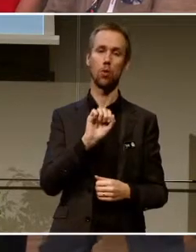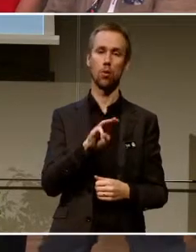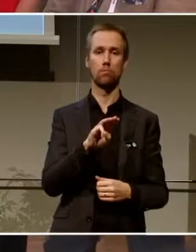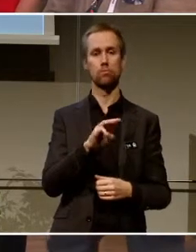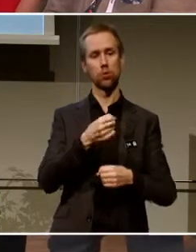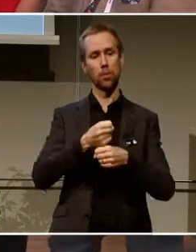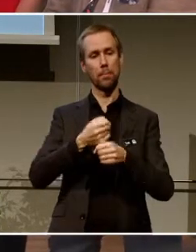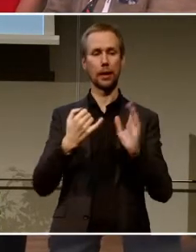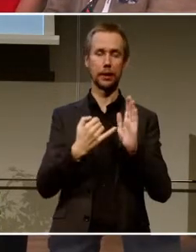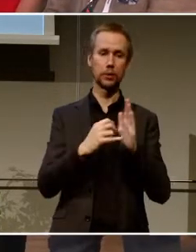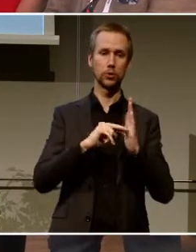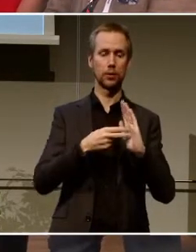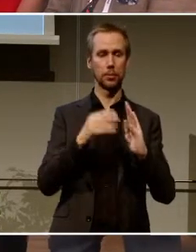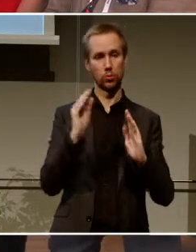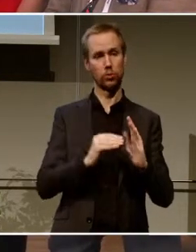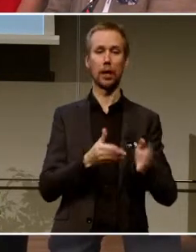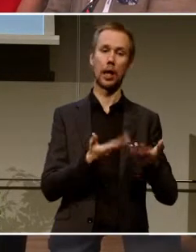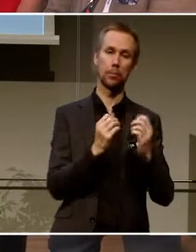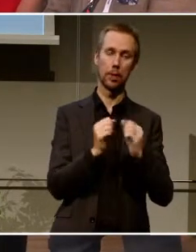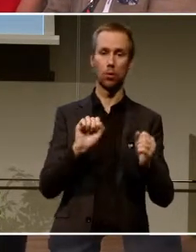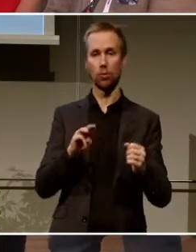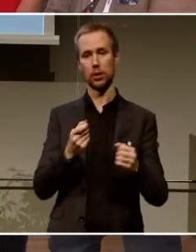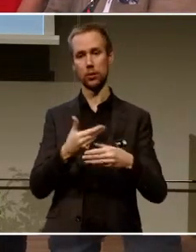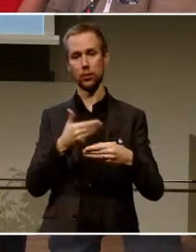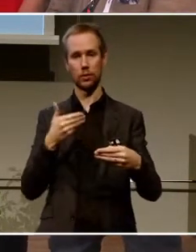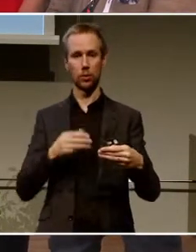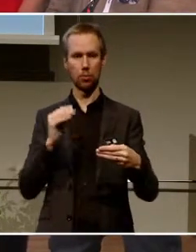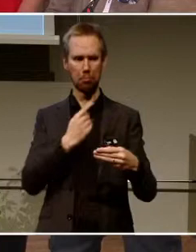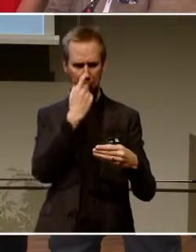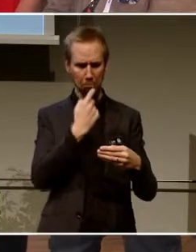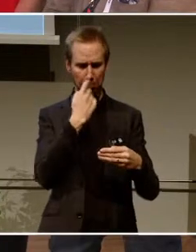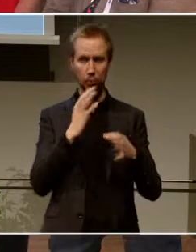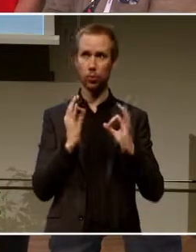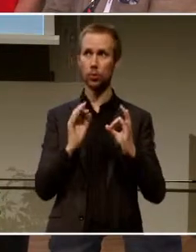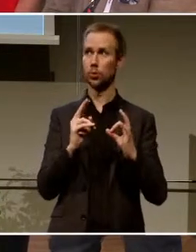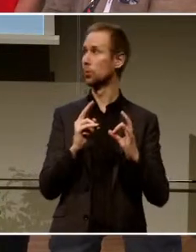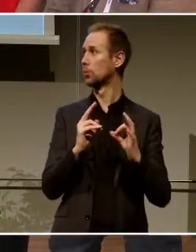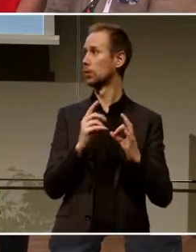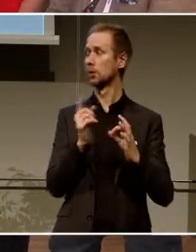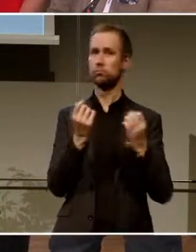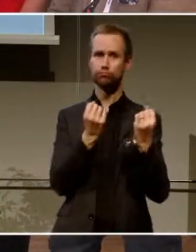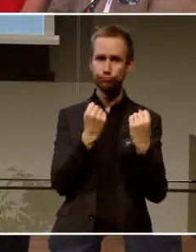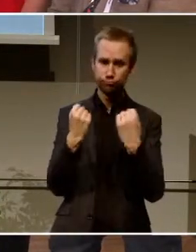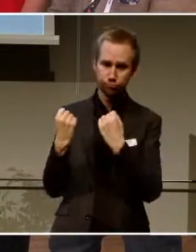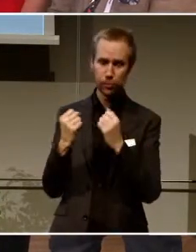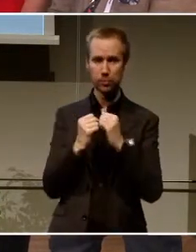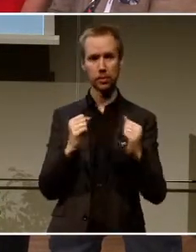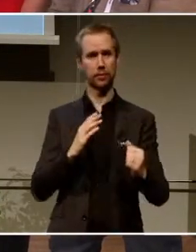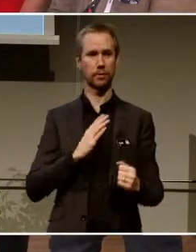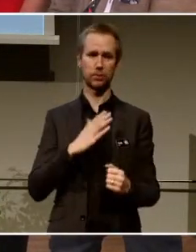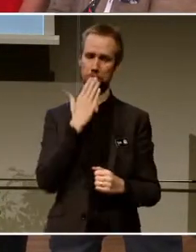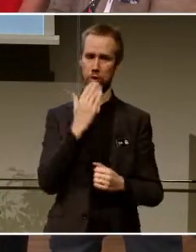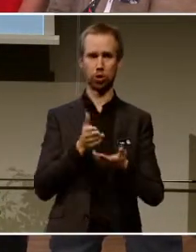men från utsidan av systemet är det lite besvärligt. Nu nickar ni. Alltså, finns det någon sån karta över samhället som ni kan ge